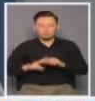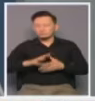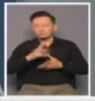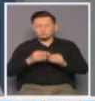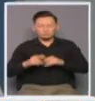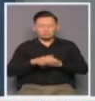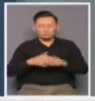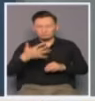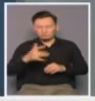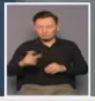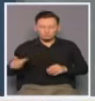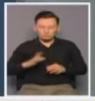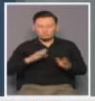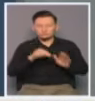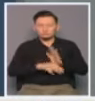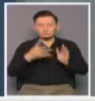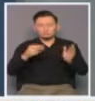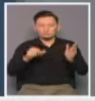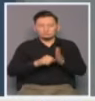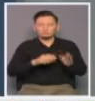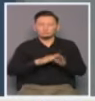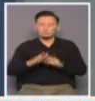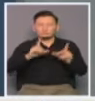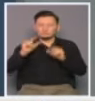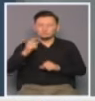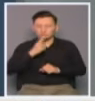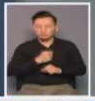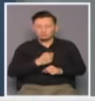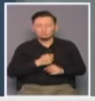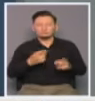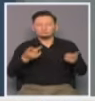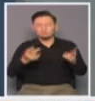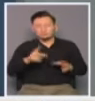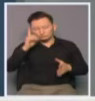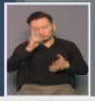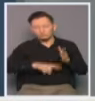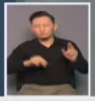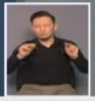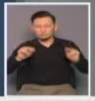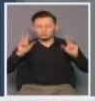граждан было 50, из них 46 пополнили ряды армии. Оставаясь верным своим